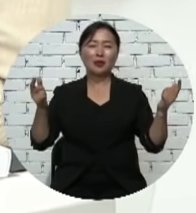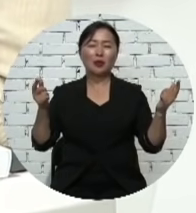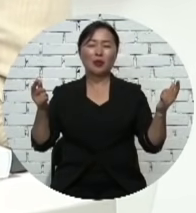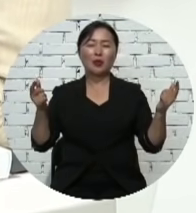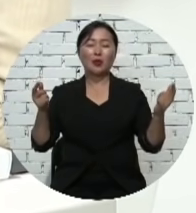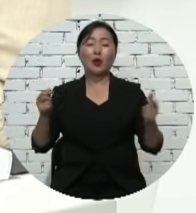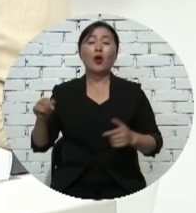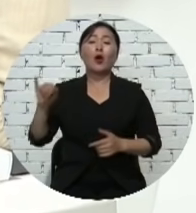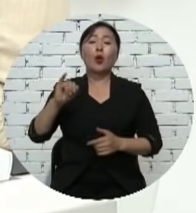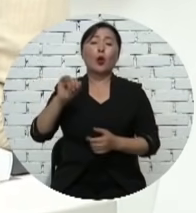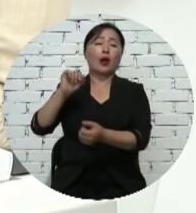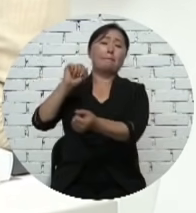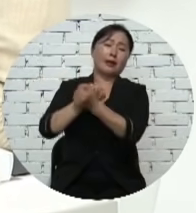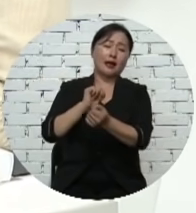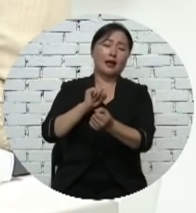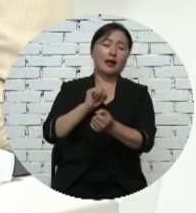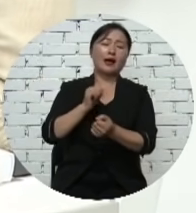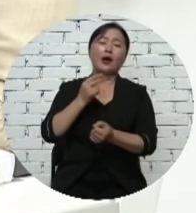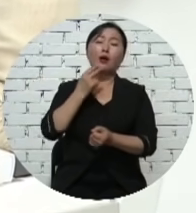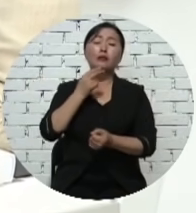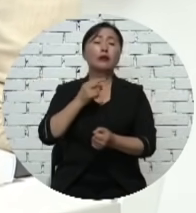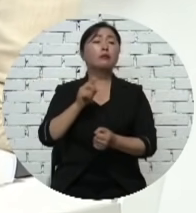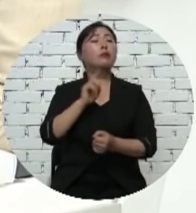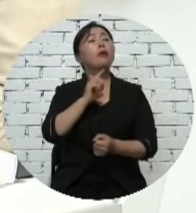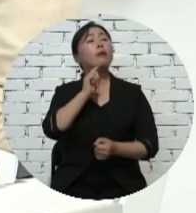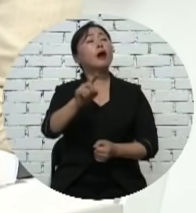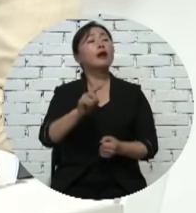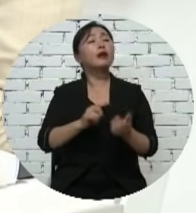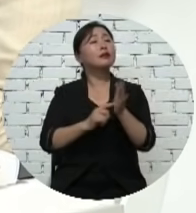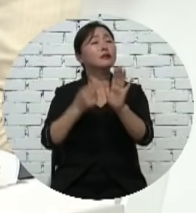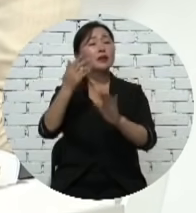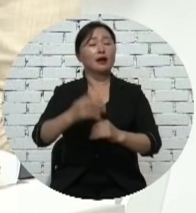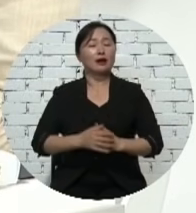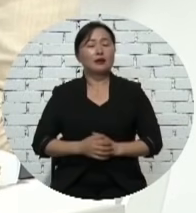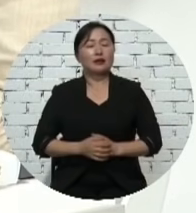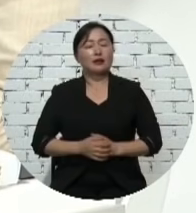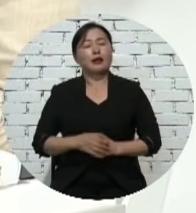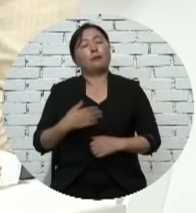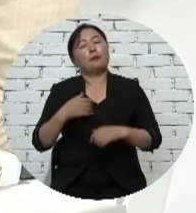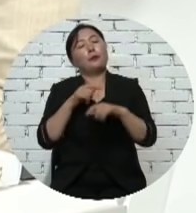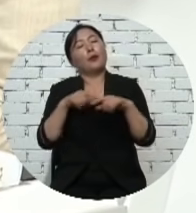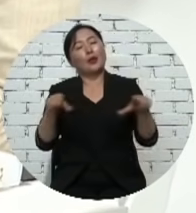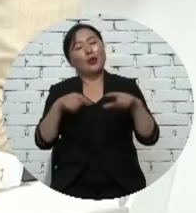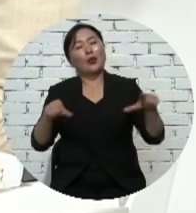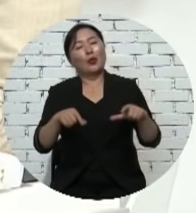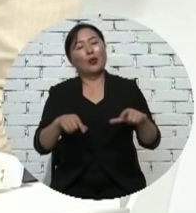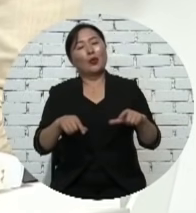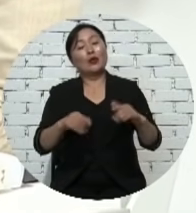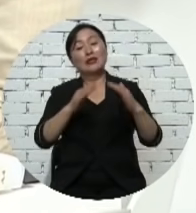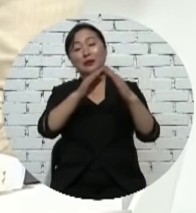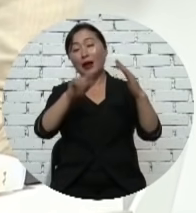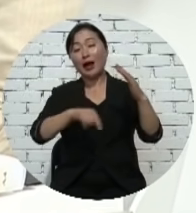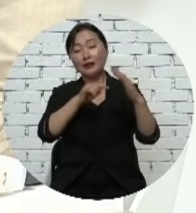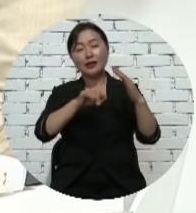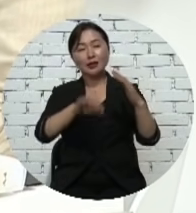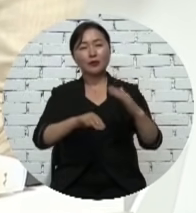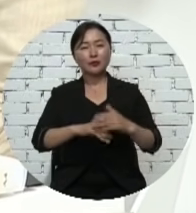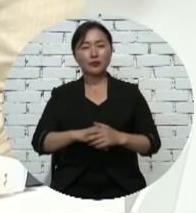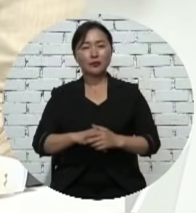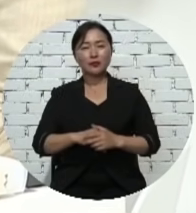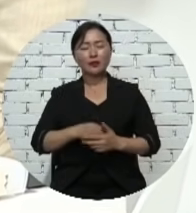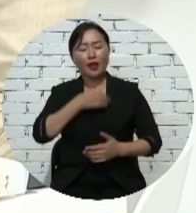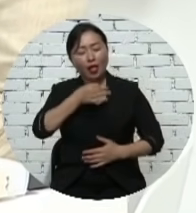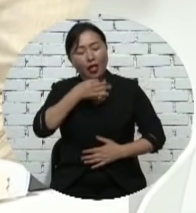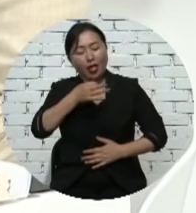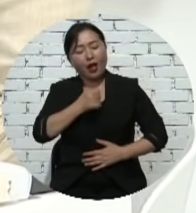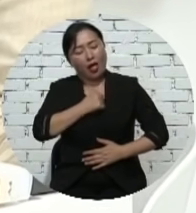그렇게 안 걸린다고 뭐 말씀하신 건 아니고 이제 하셨습니까? 보통 이제 우리가 이제 집안에서 그 어떤 그 감기